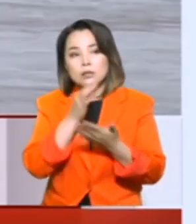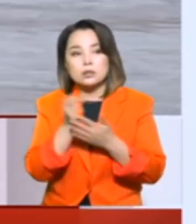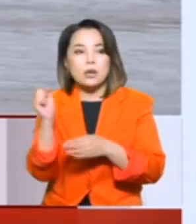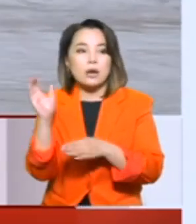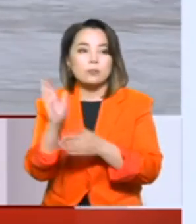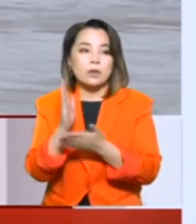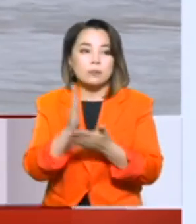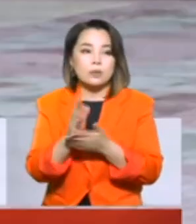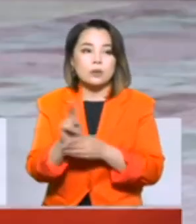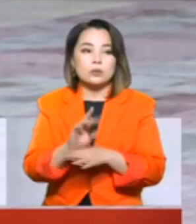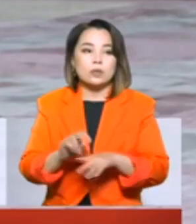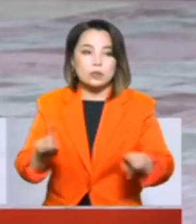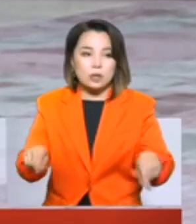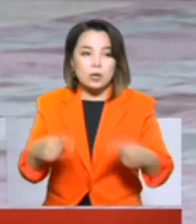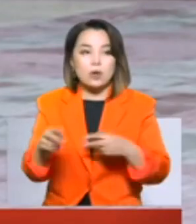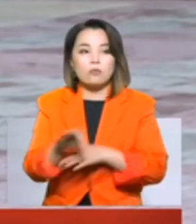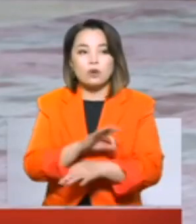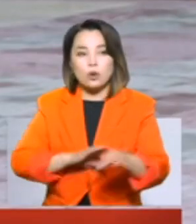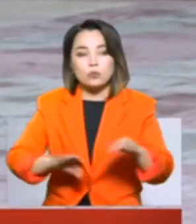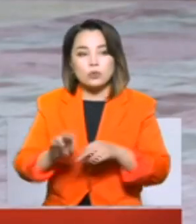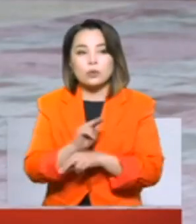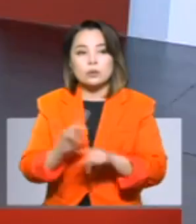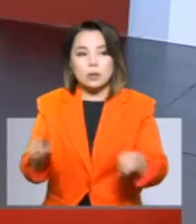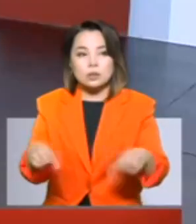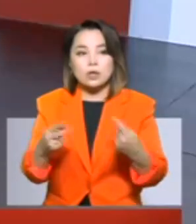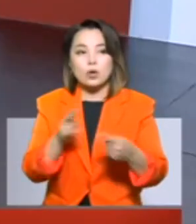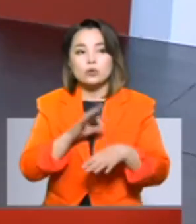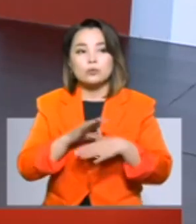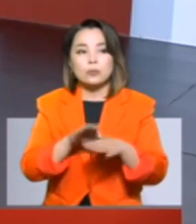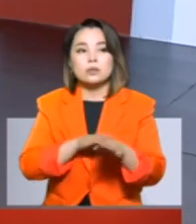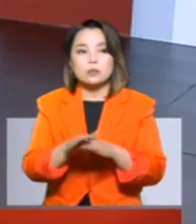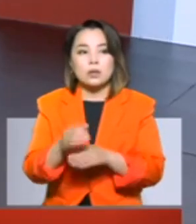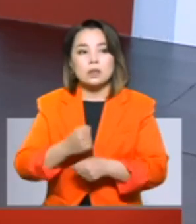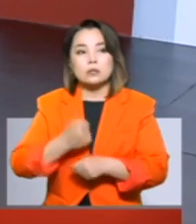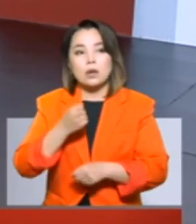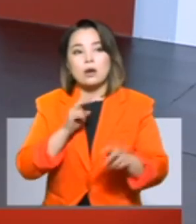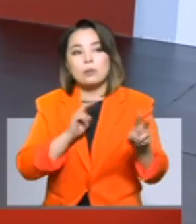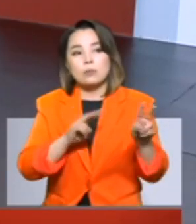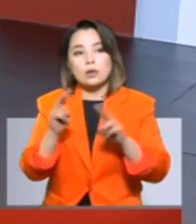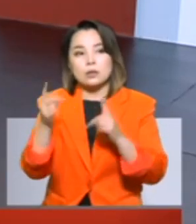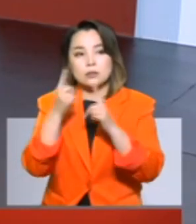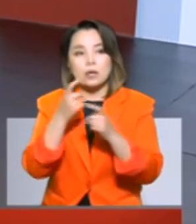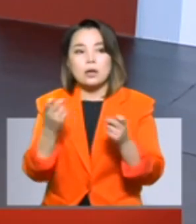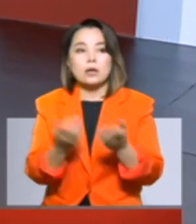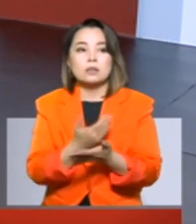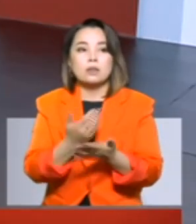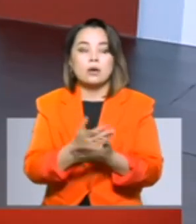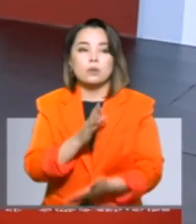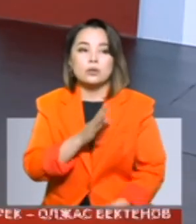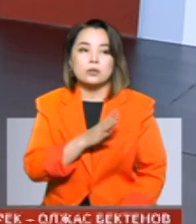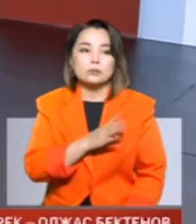келтірілген залалды өтеу мен инфрақұрылымды қалпына келтіру жұмыстарын қатаң бақылайтынын ескертті.